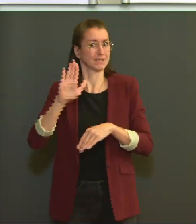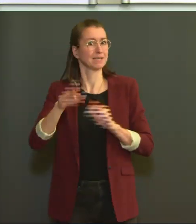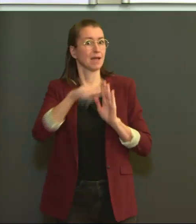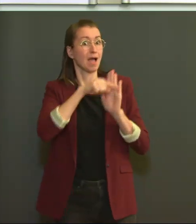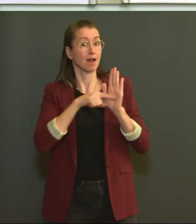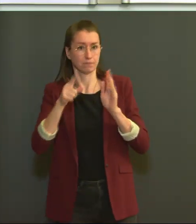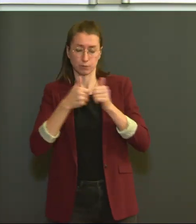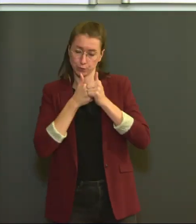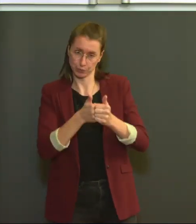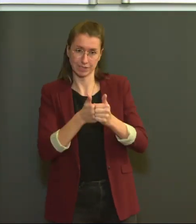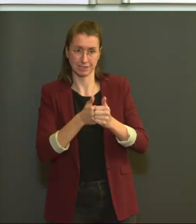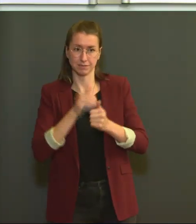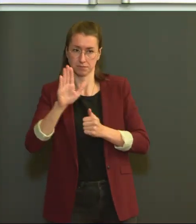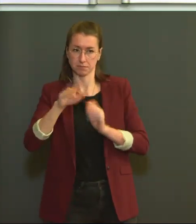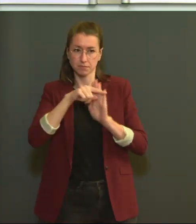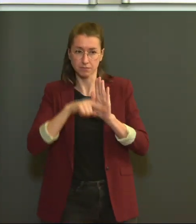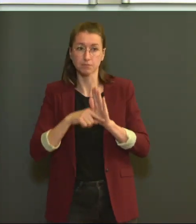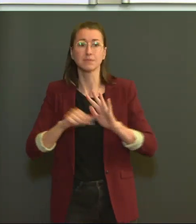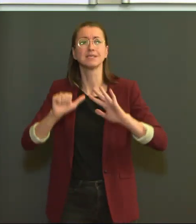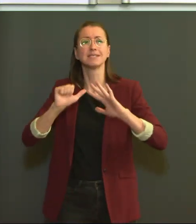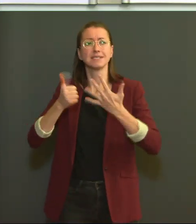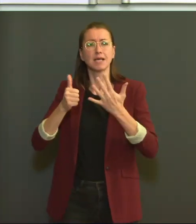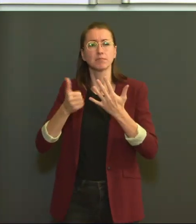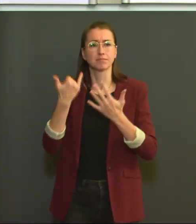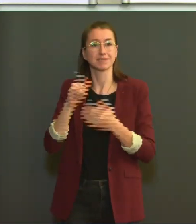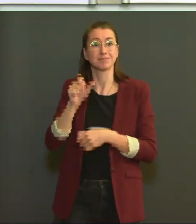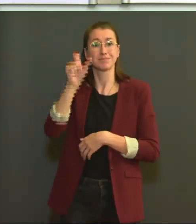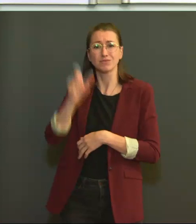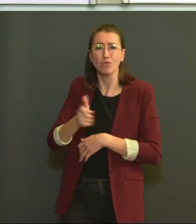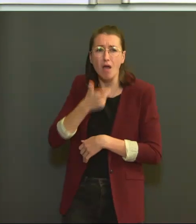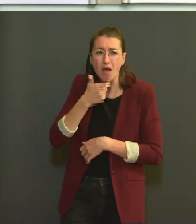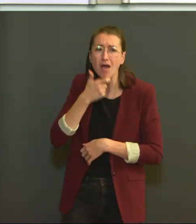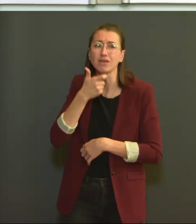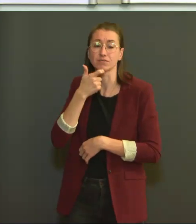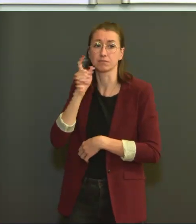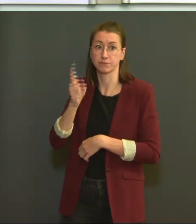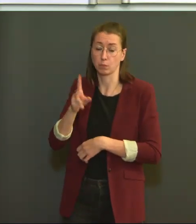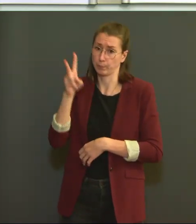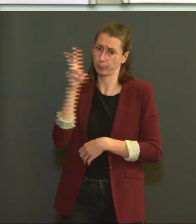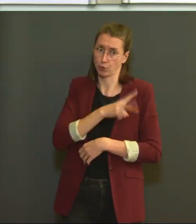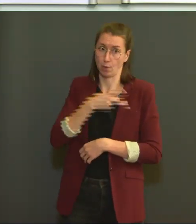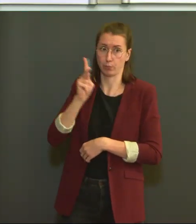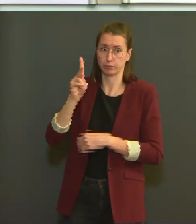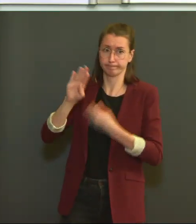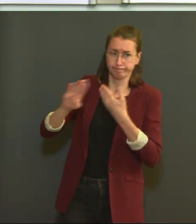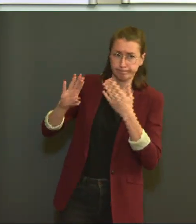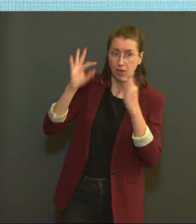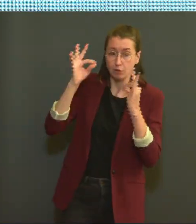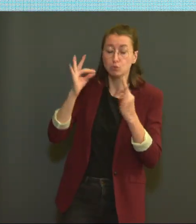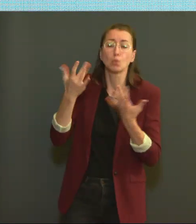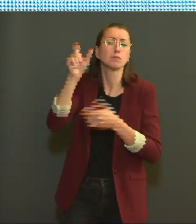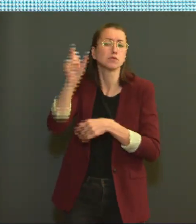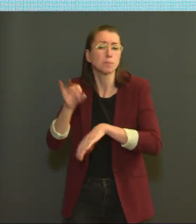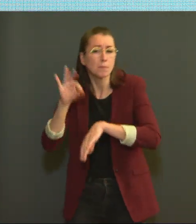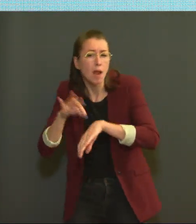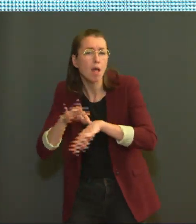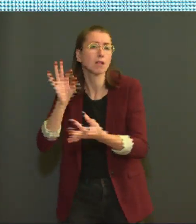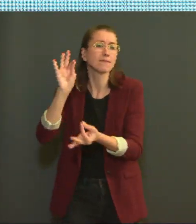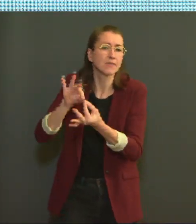Faites contacts avec des personnes âgées et des personnes vulnérables. Je vous